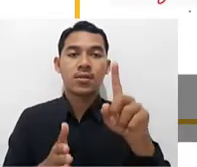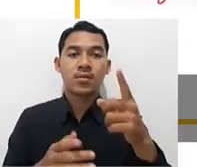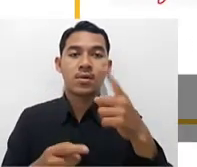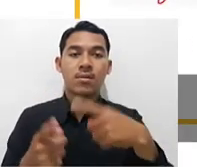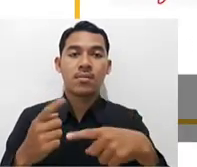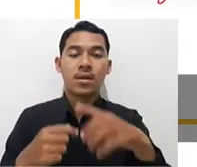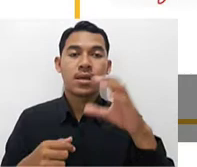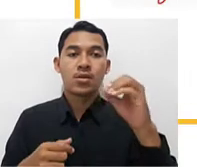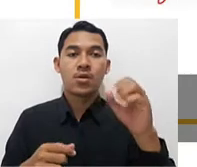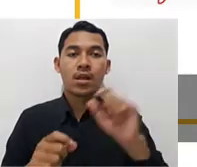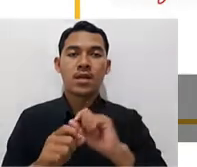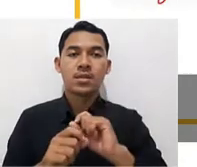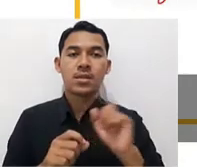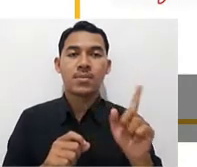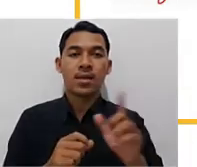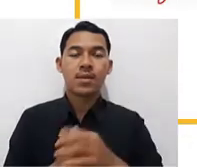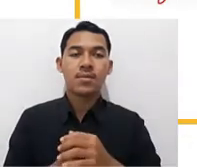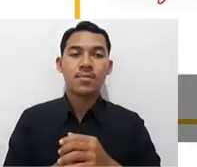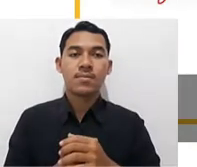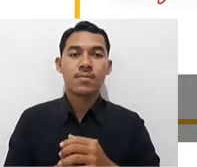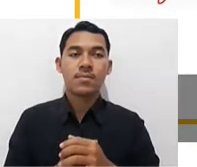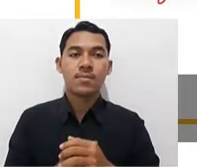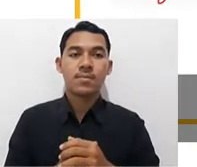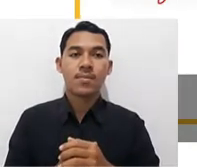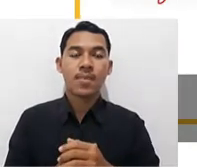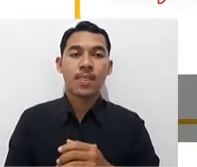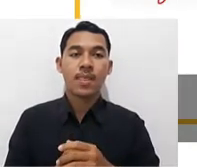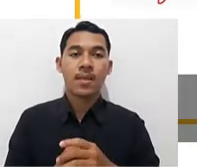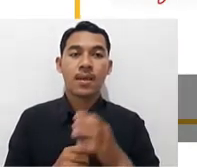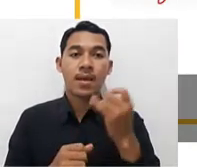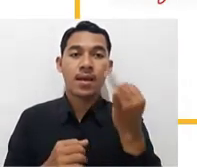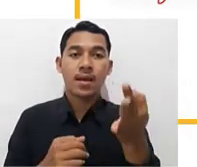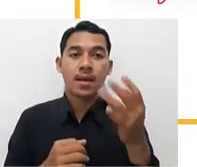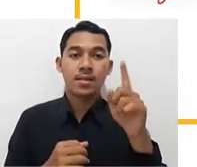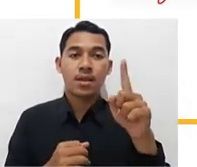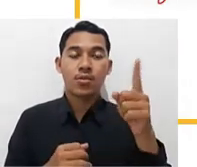ke nol secara cepat gitu tuh. Nah, si angka satu ini ntar dia